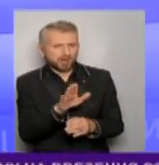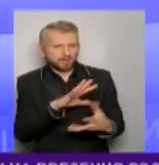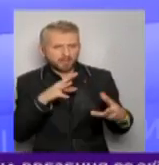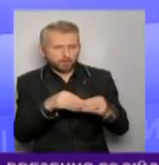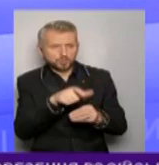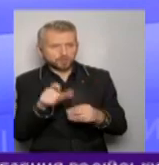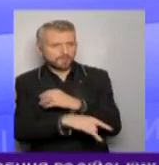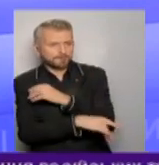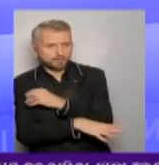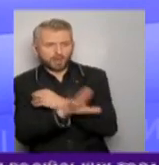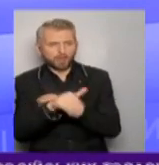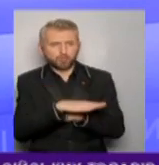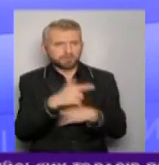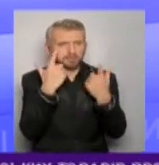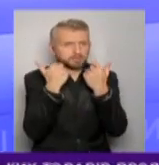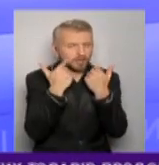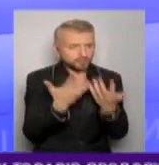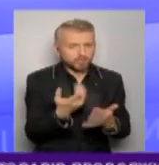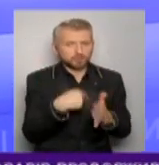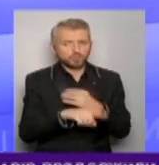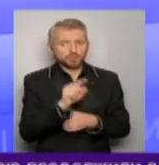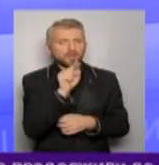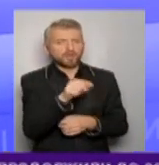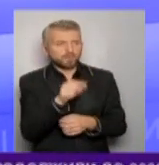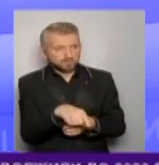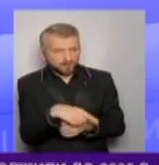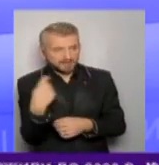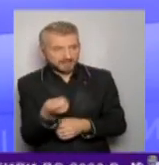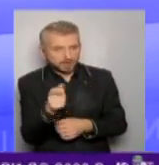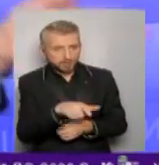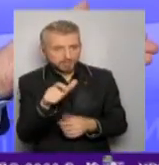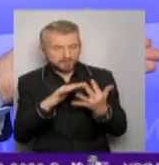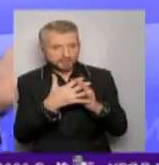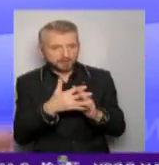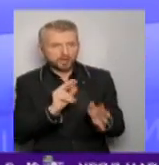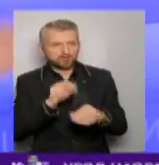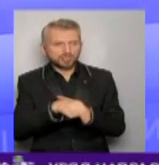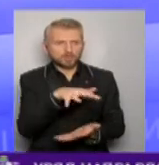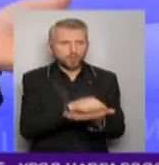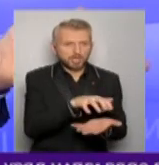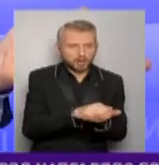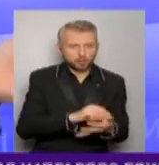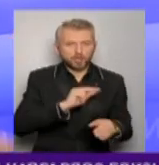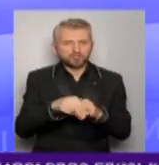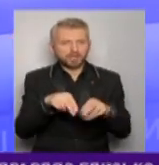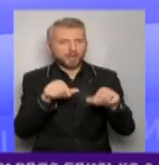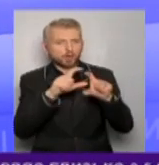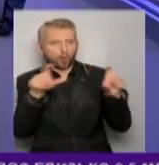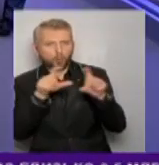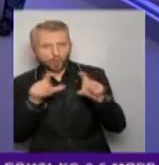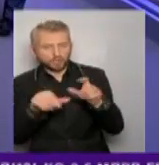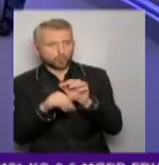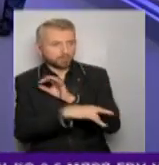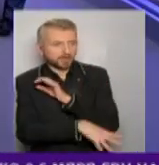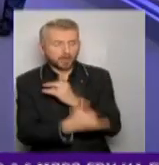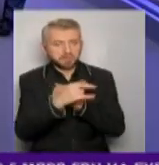а потім не лід крокодилячі сльози. Тому що ви загнали людей в селі через оренду, через агрохолдинги, у бідність,